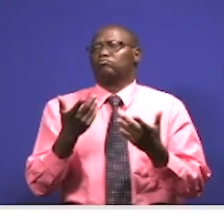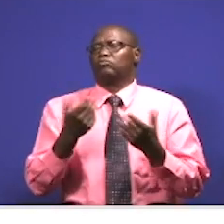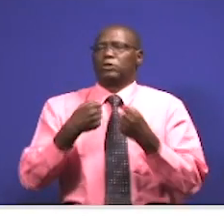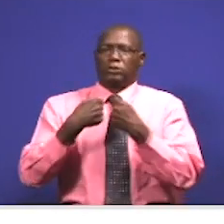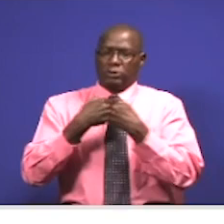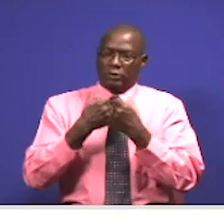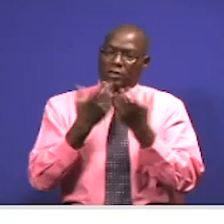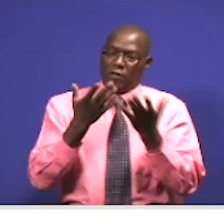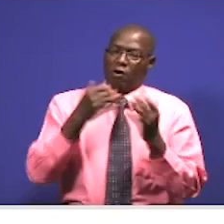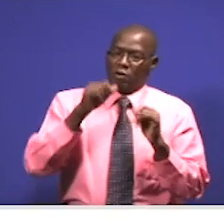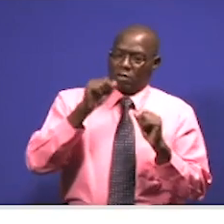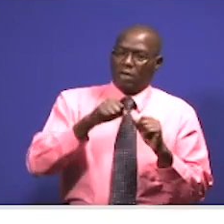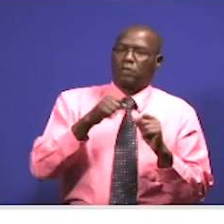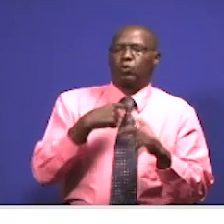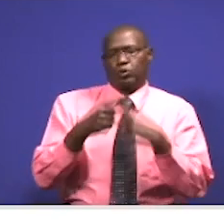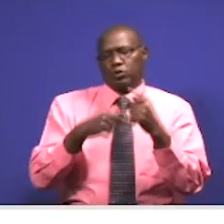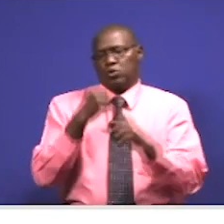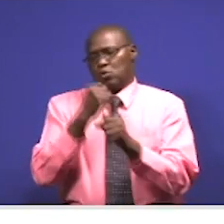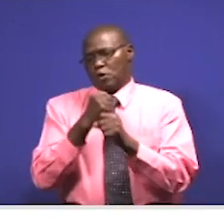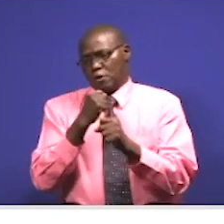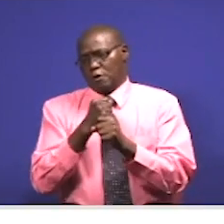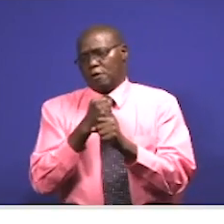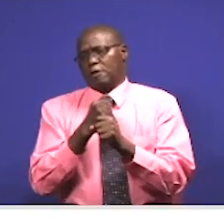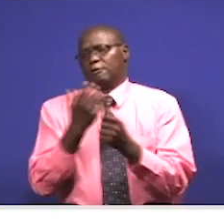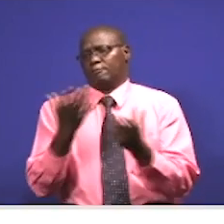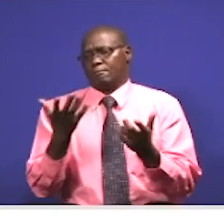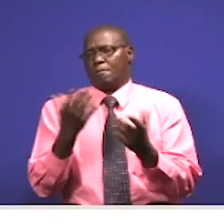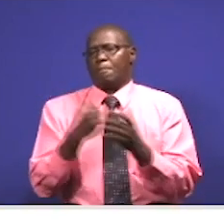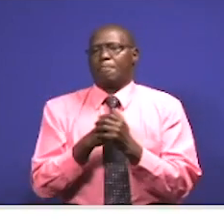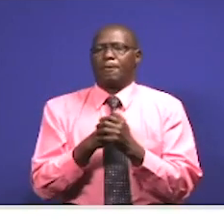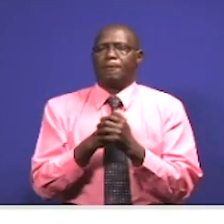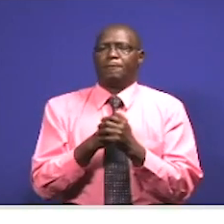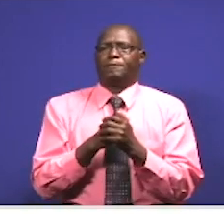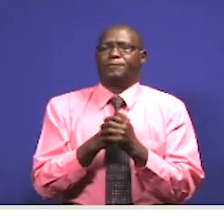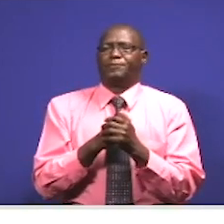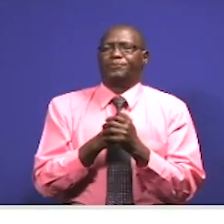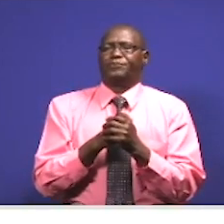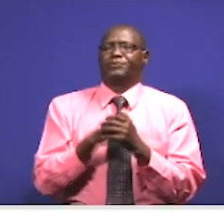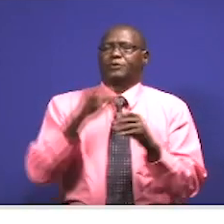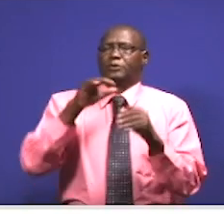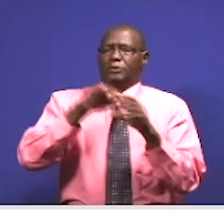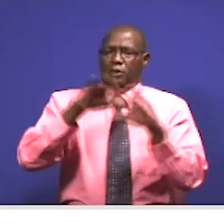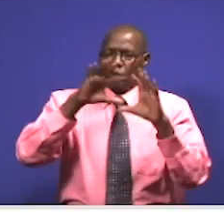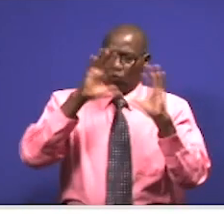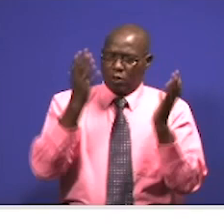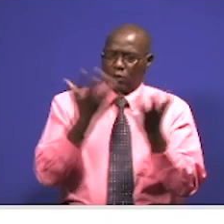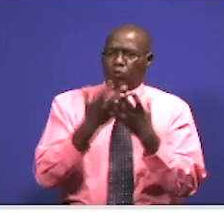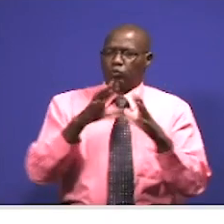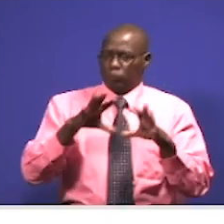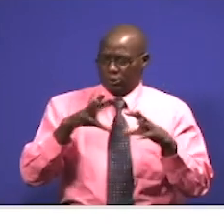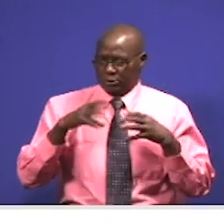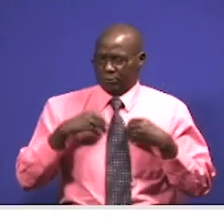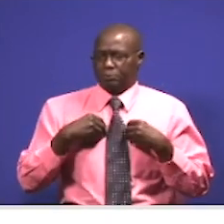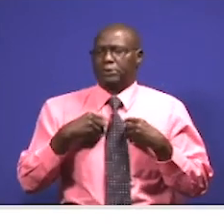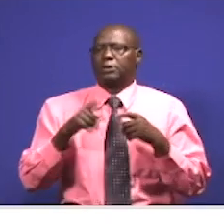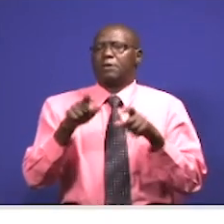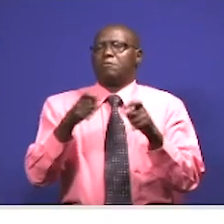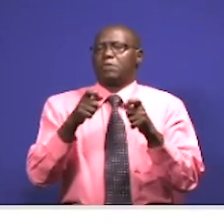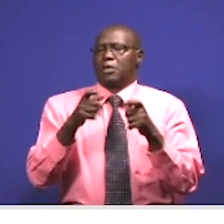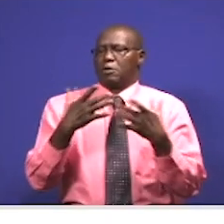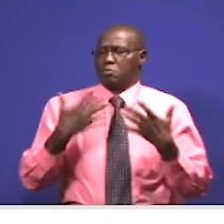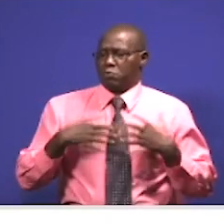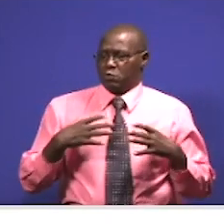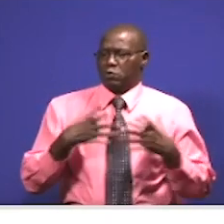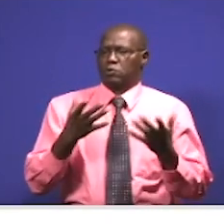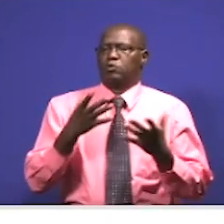kwamba zidi kufanya kazi, na changamoto kwa raia kote ulimwenguni ni kwamba tukumbatie wanahabari, tukumbatie wanahabari,